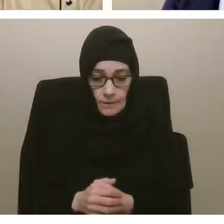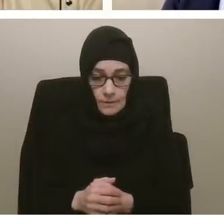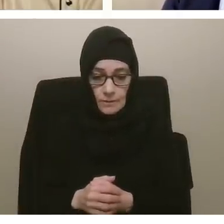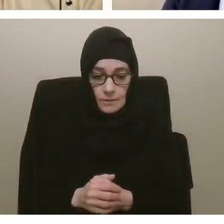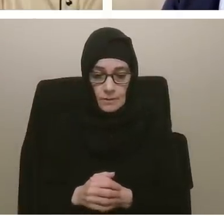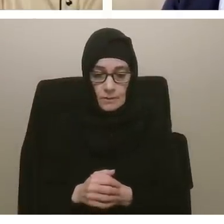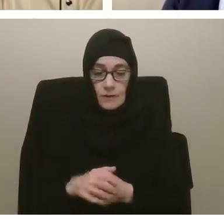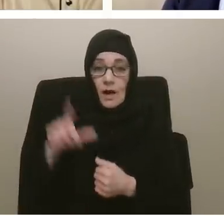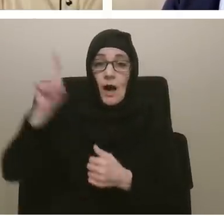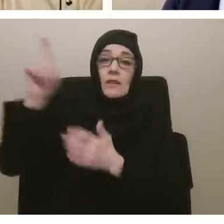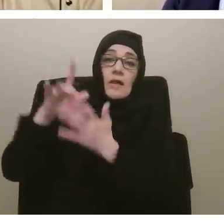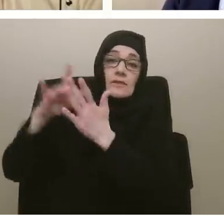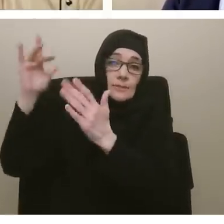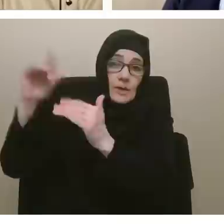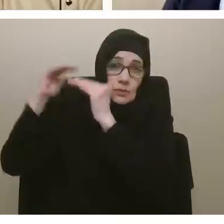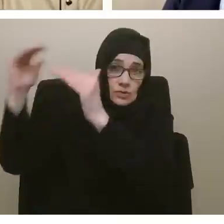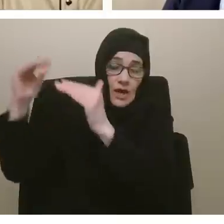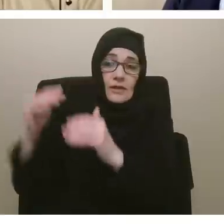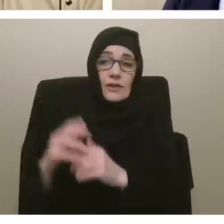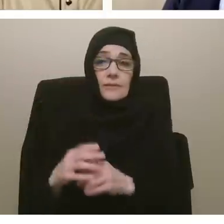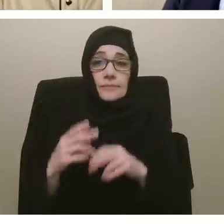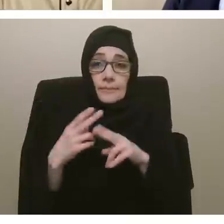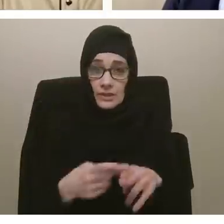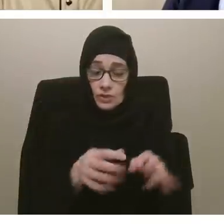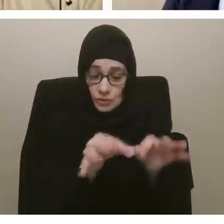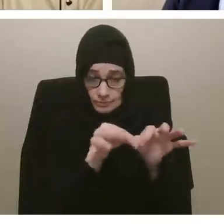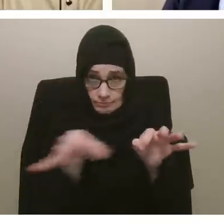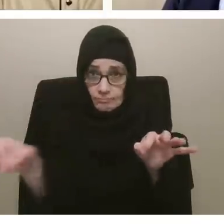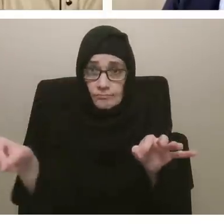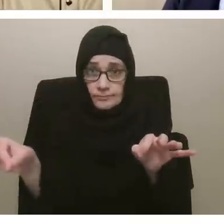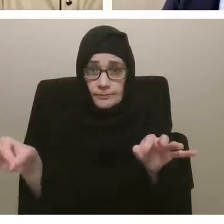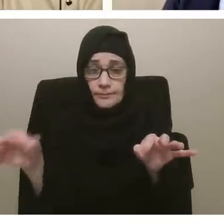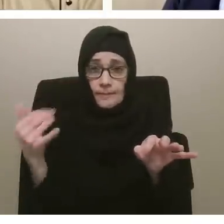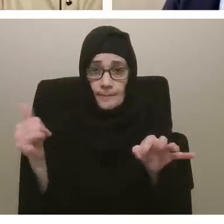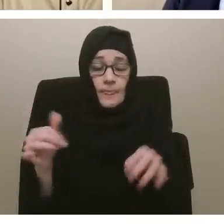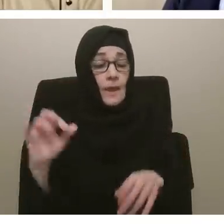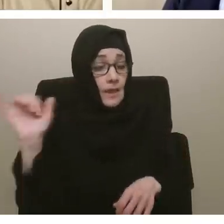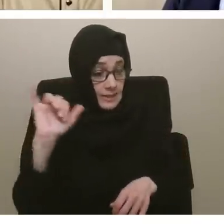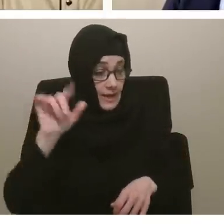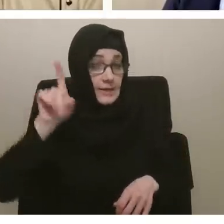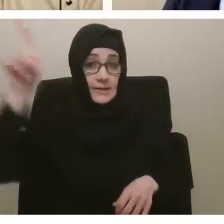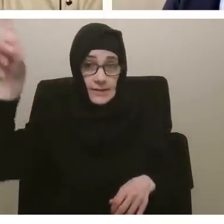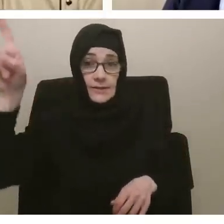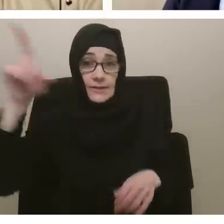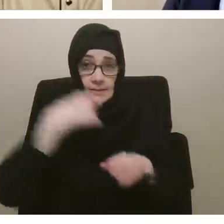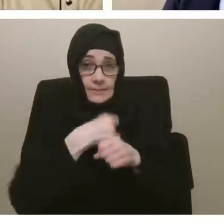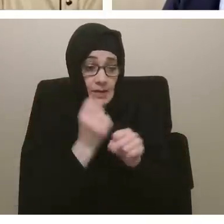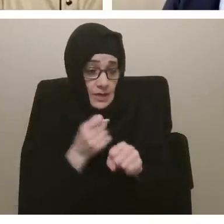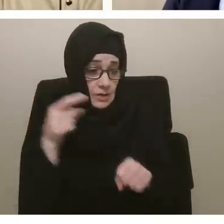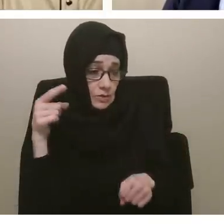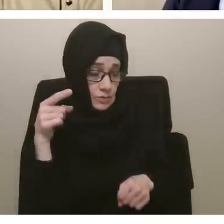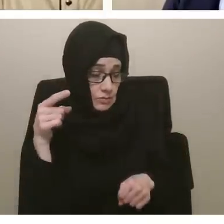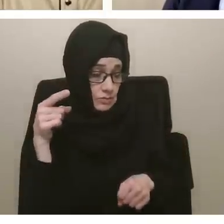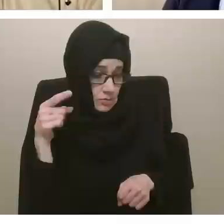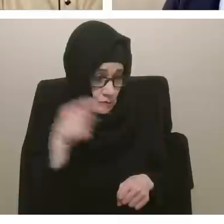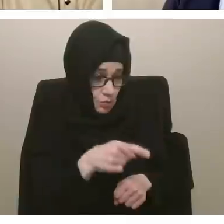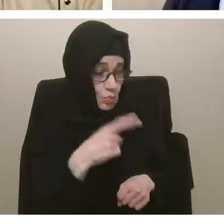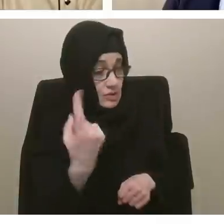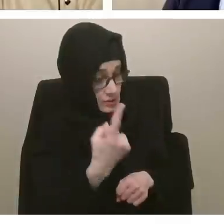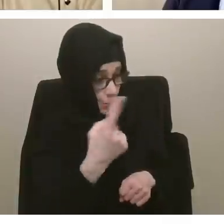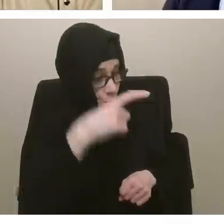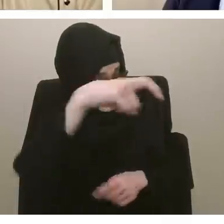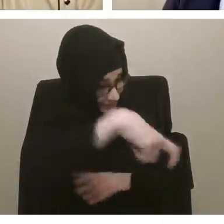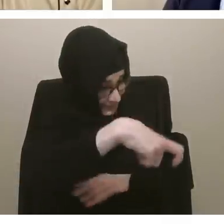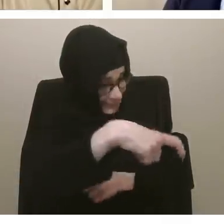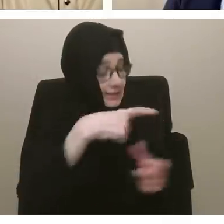when Allah subhanahu wa ta'ala mentions, وَوَجَدَكَ عَائِلًا فَأَغْنَى, just as he made you someone that was in need and